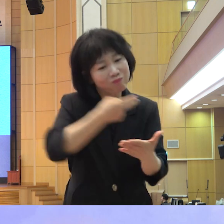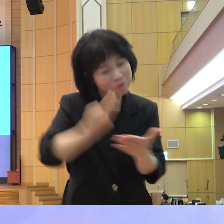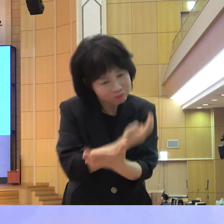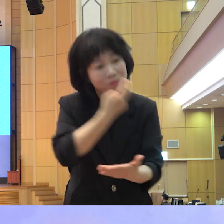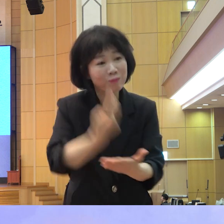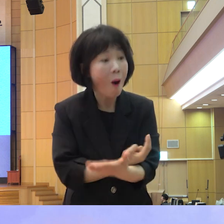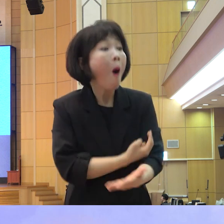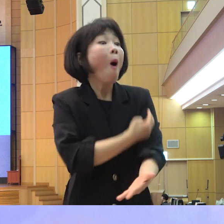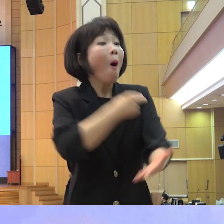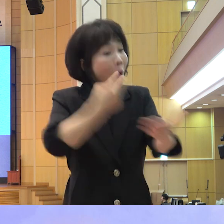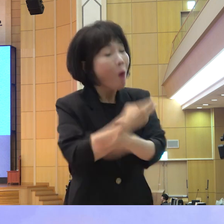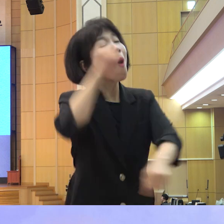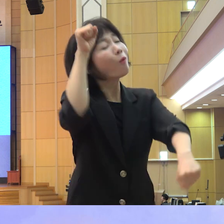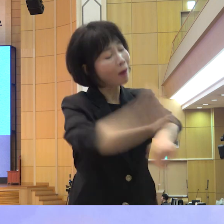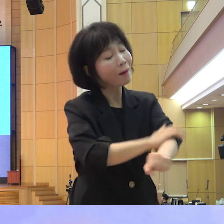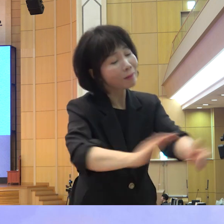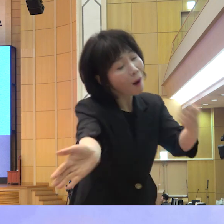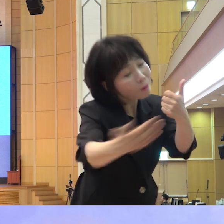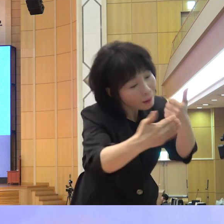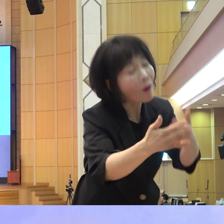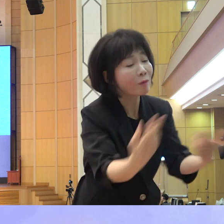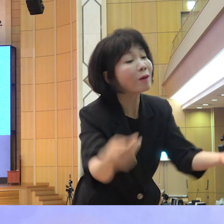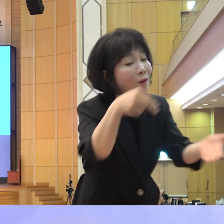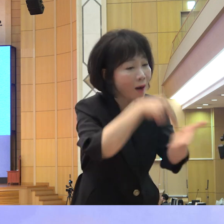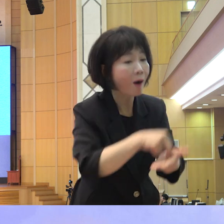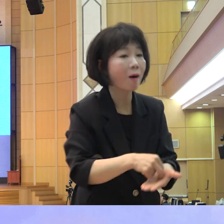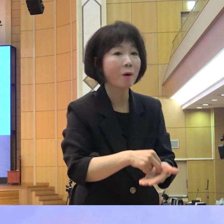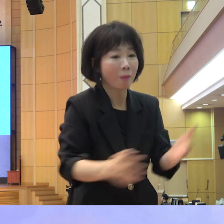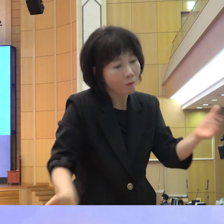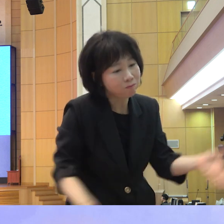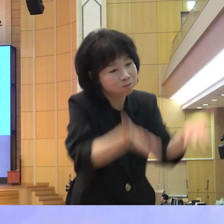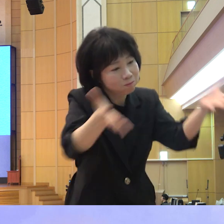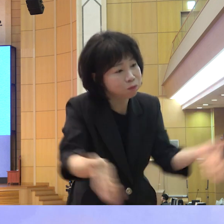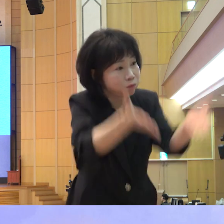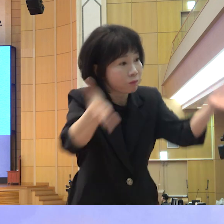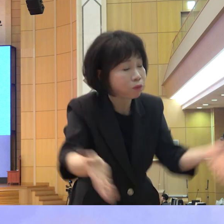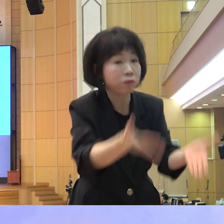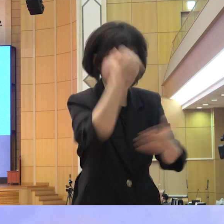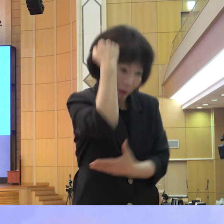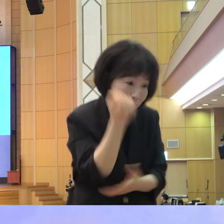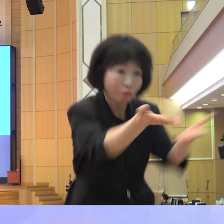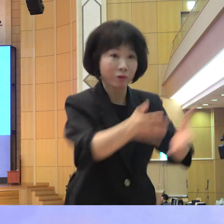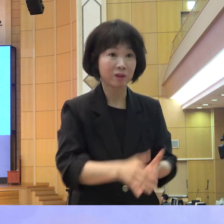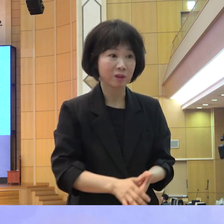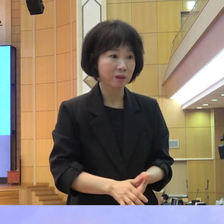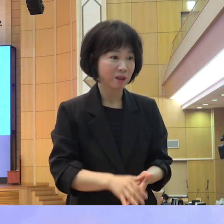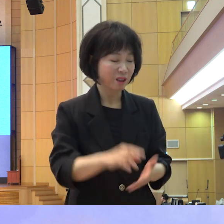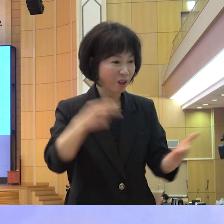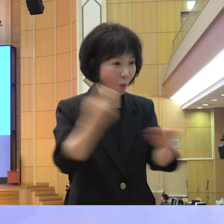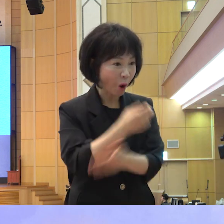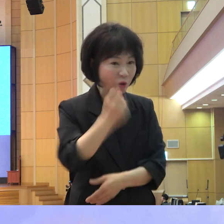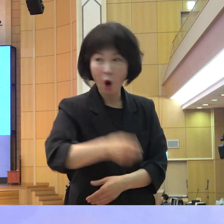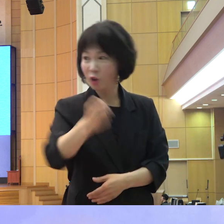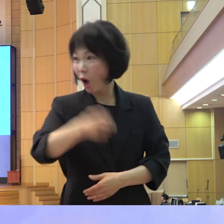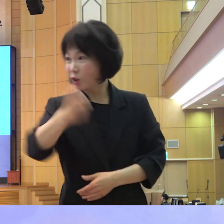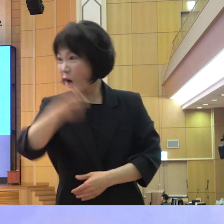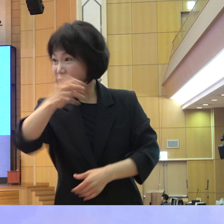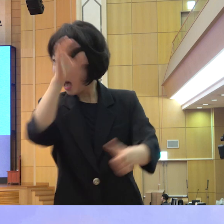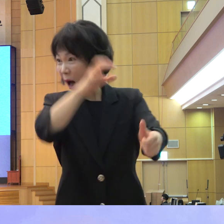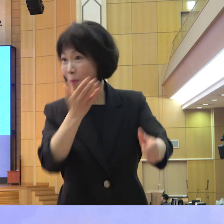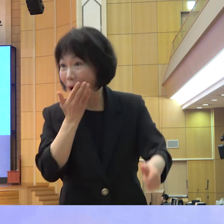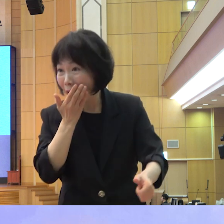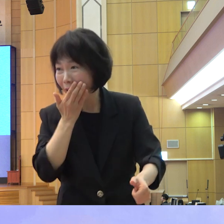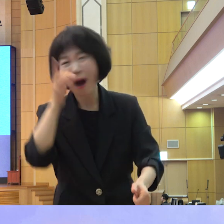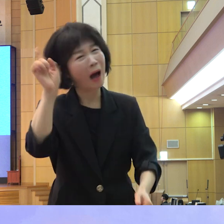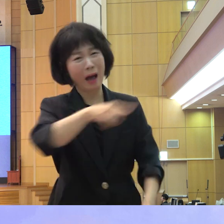넘어져도요, 아이고 잘한다 또 할 수 있어, 걸음마 하면서 옆에서 뭐예요? 응원하잖아요. 근데 아이들이 초등학생